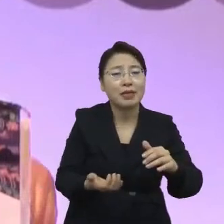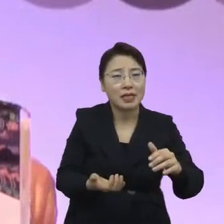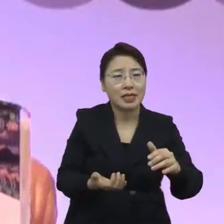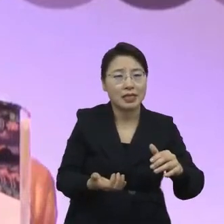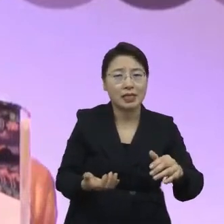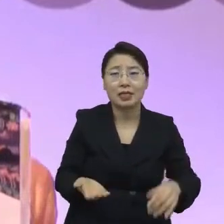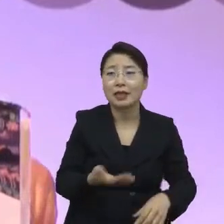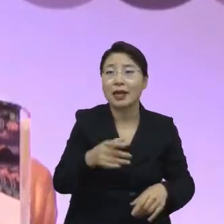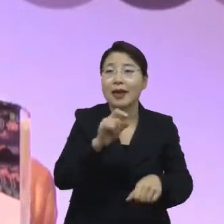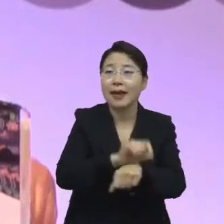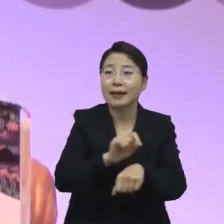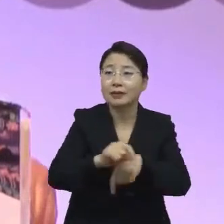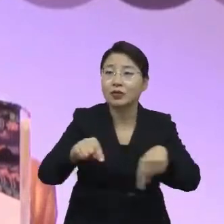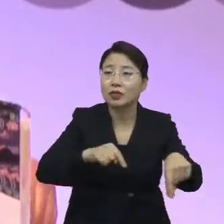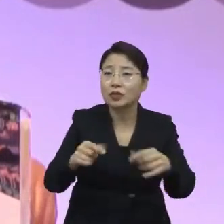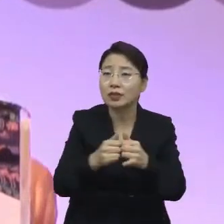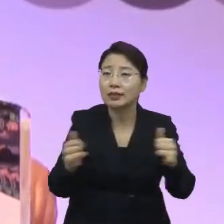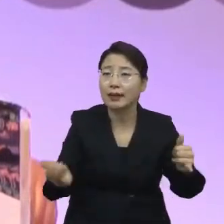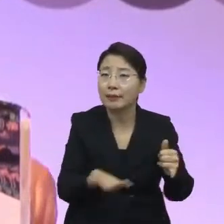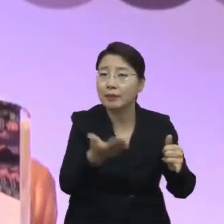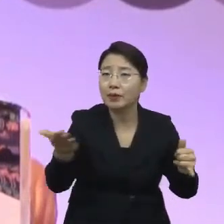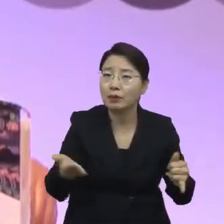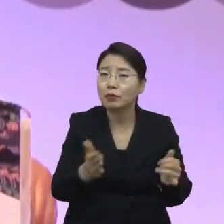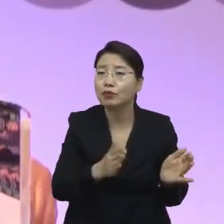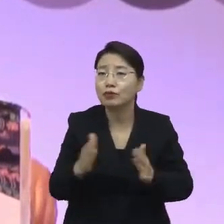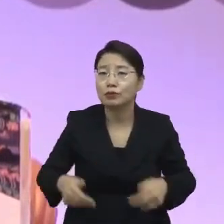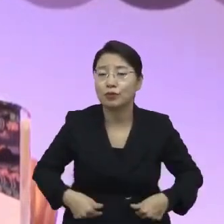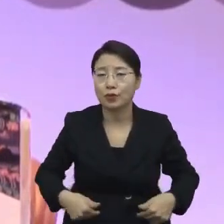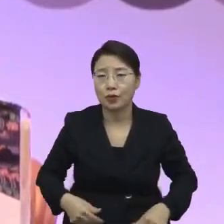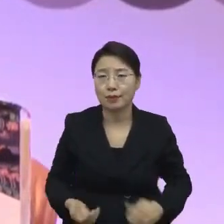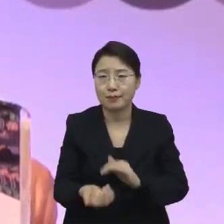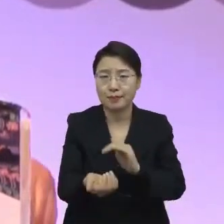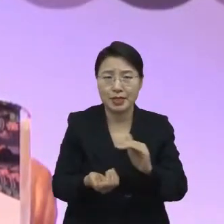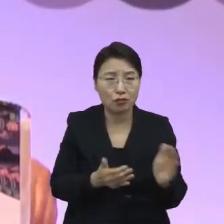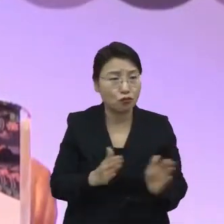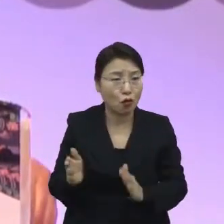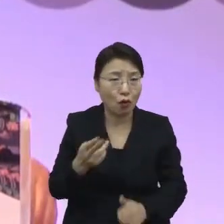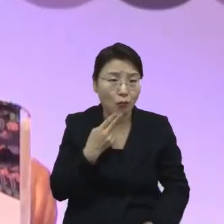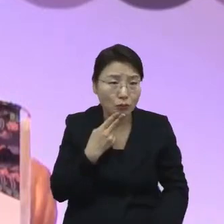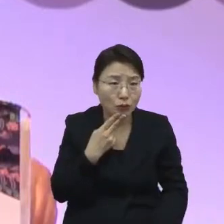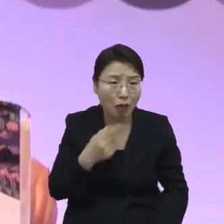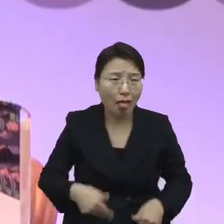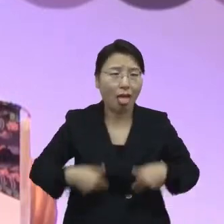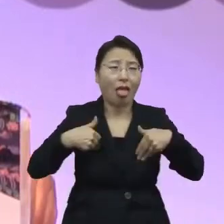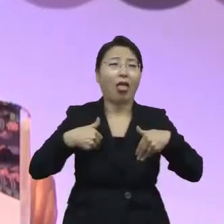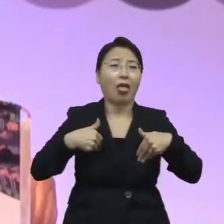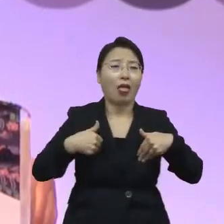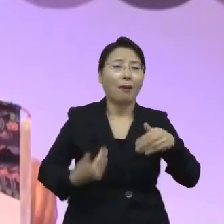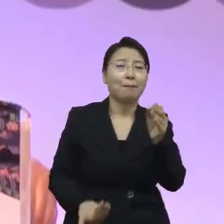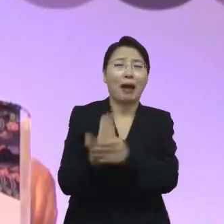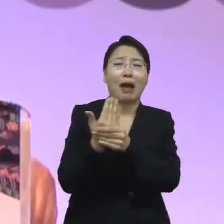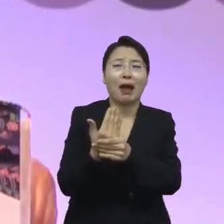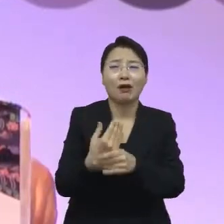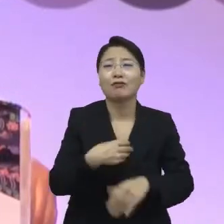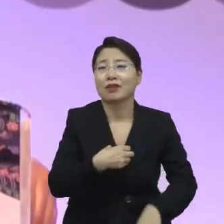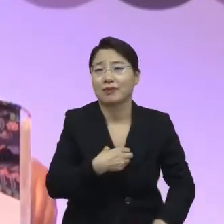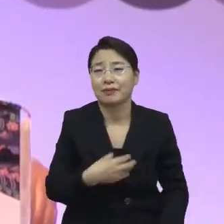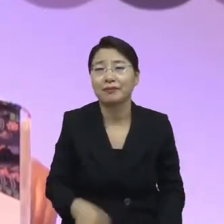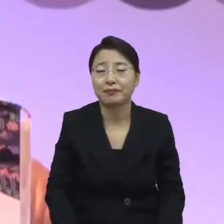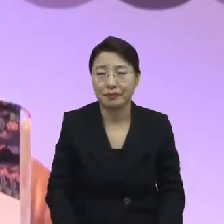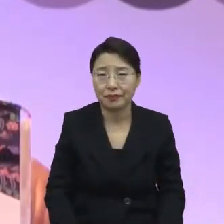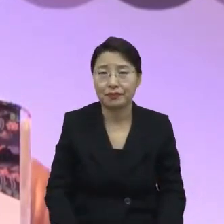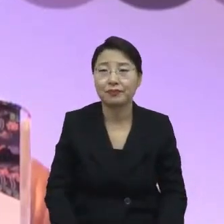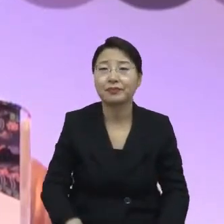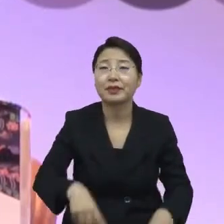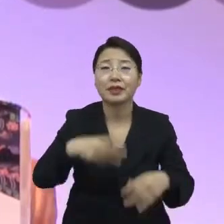행정 정치 지도자들이 준비를 해야 됩니다. 미리미리 하지 않으면 언젠가 사고가 납니다. 또